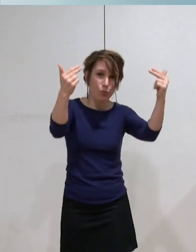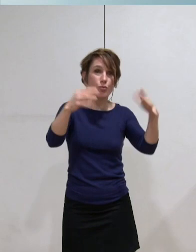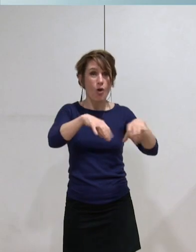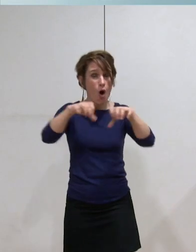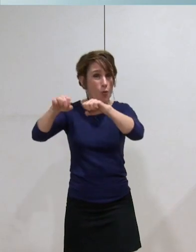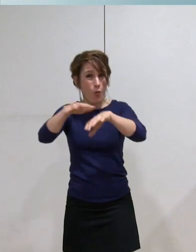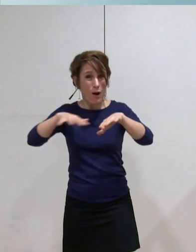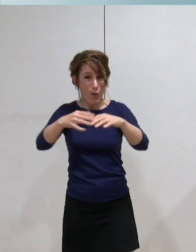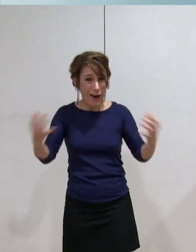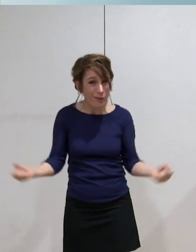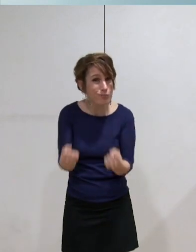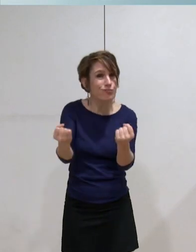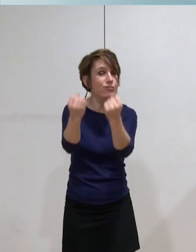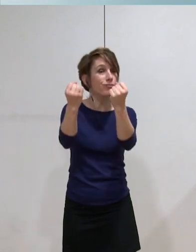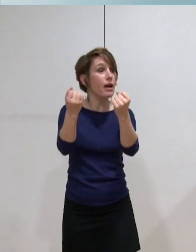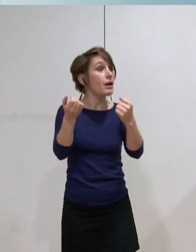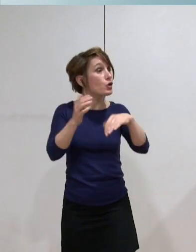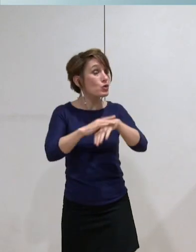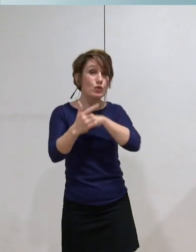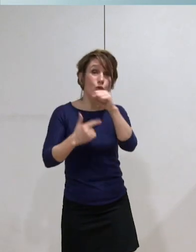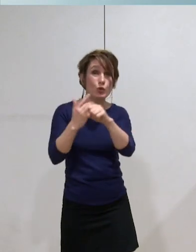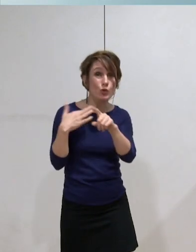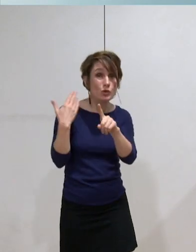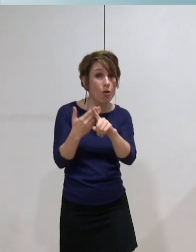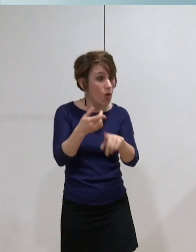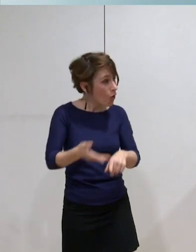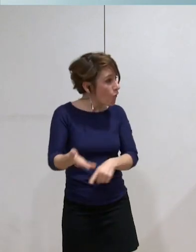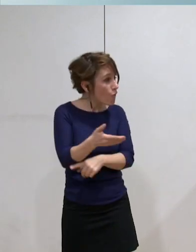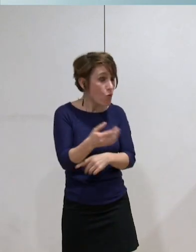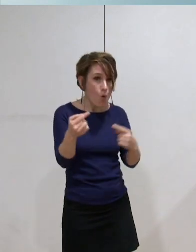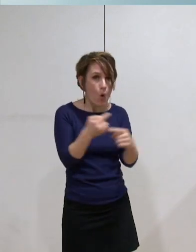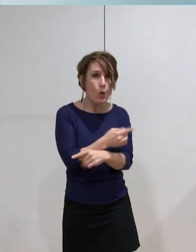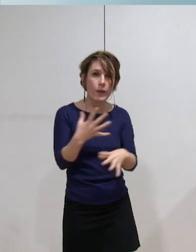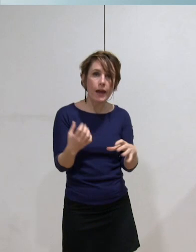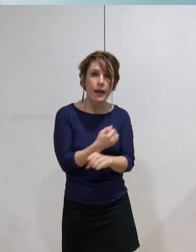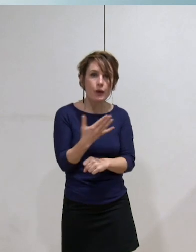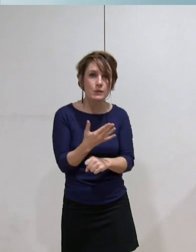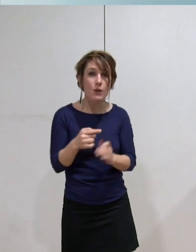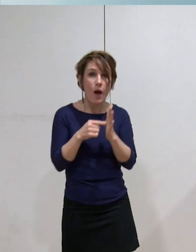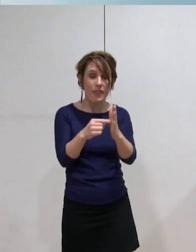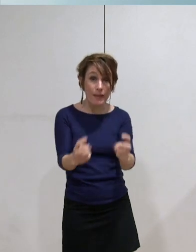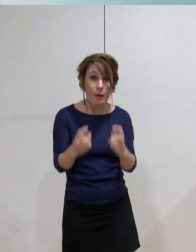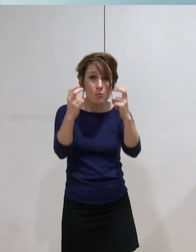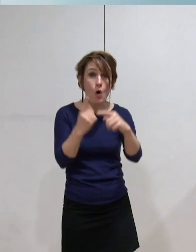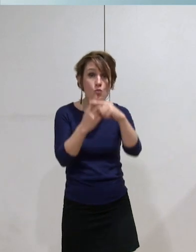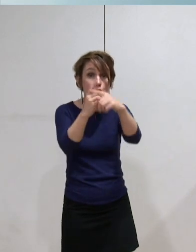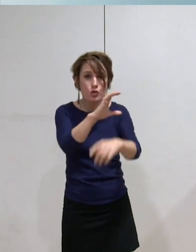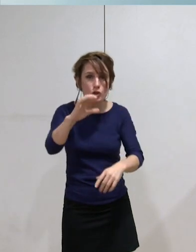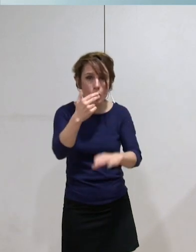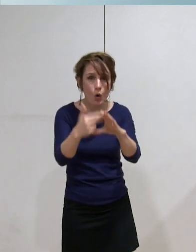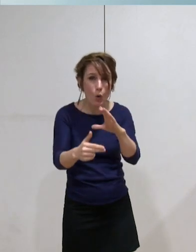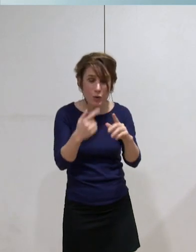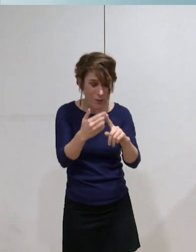2 ans vous avez réussi à endetter chaque grenoblois 200 € supplémentaires gomant